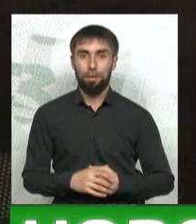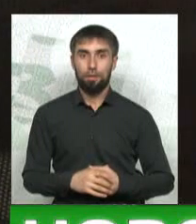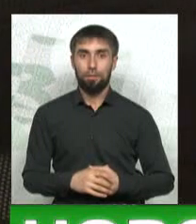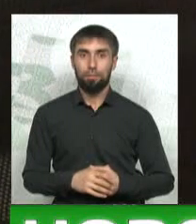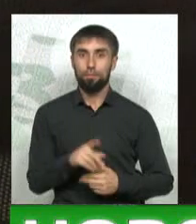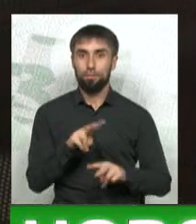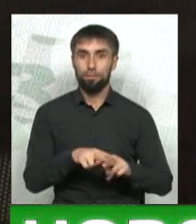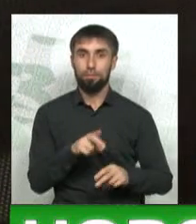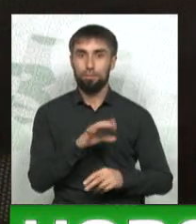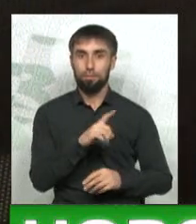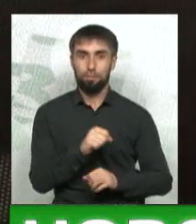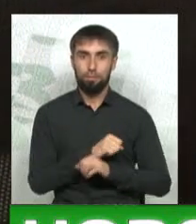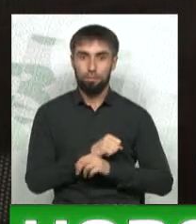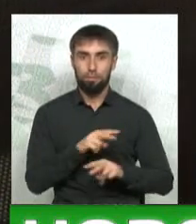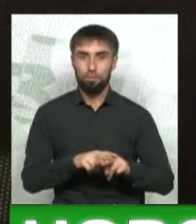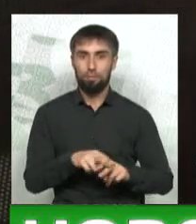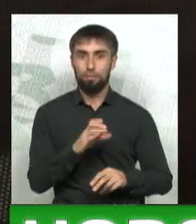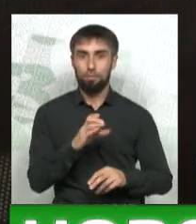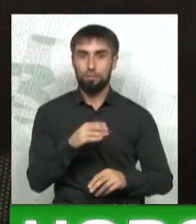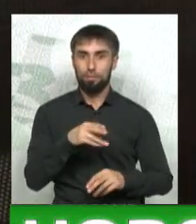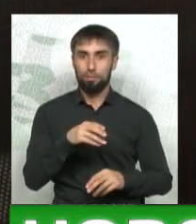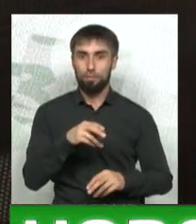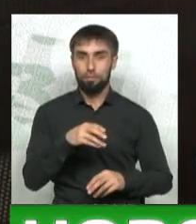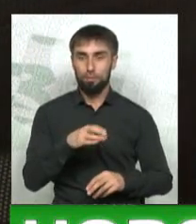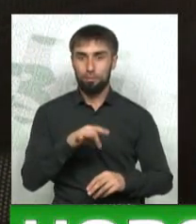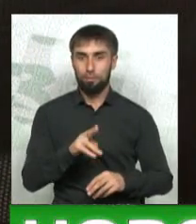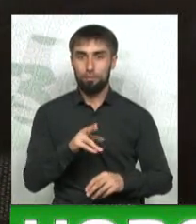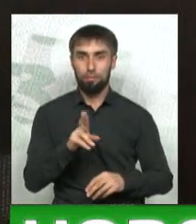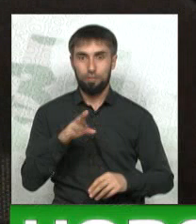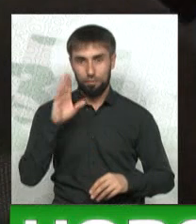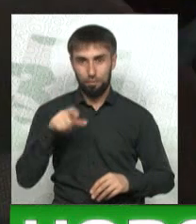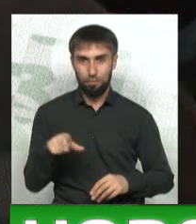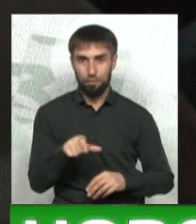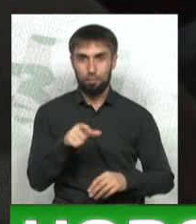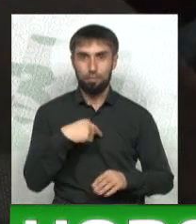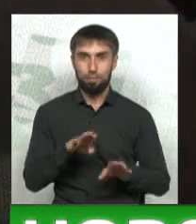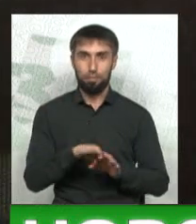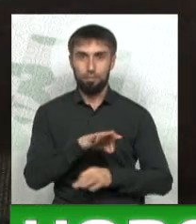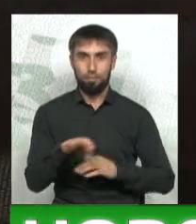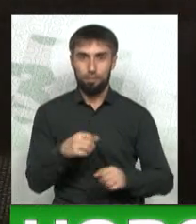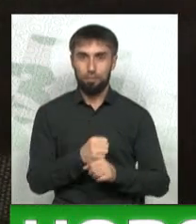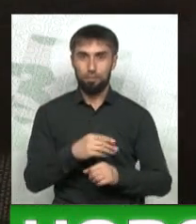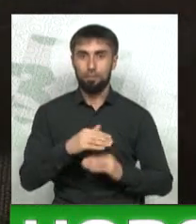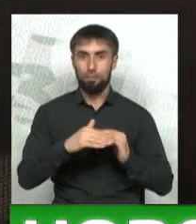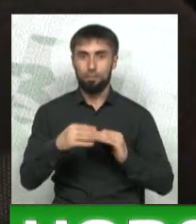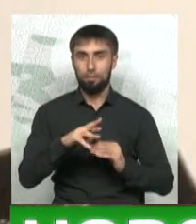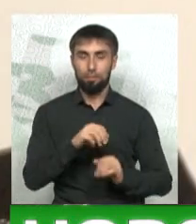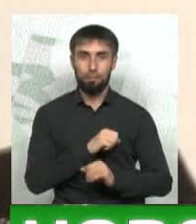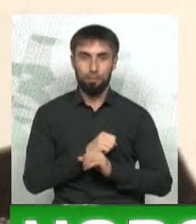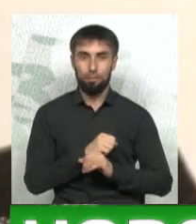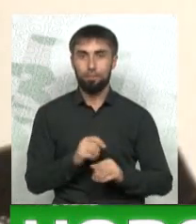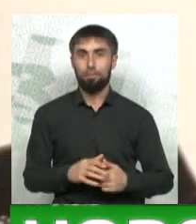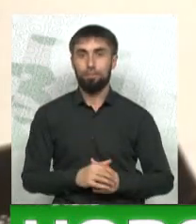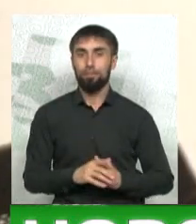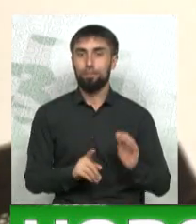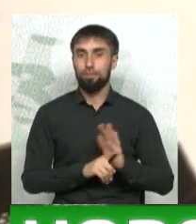Здесь вот находится база отдыха, спуск к реке, и мы проектируем такую территорию для отдыха.